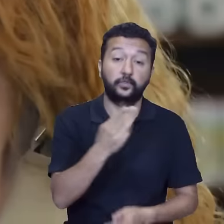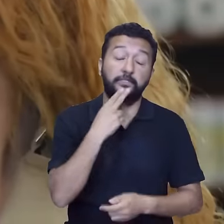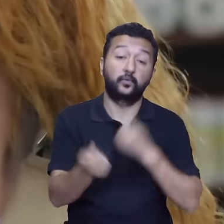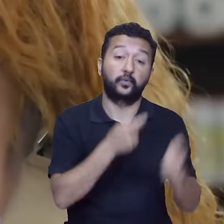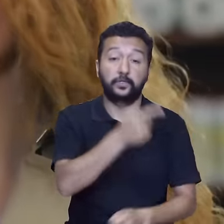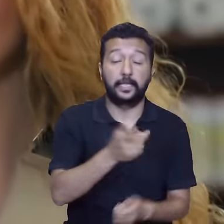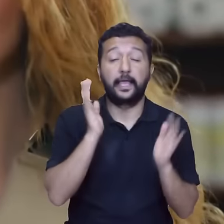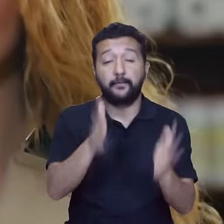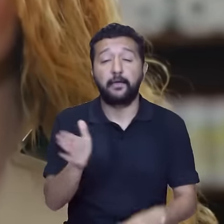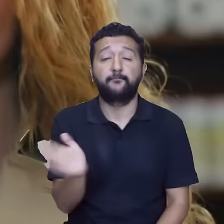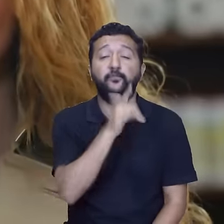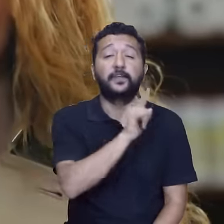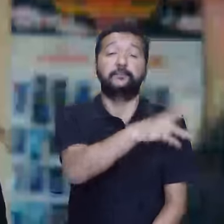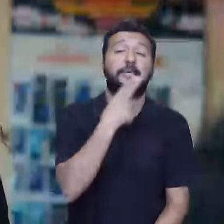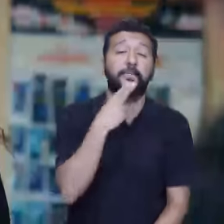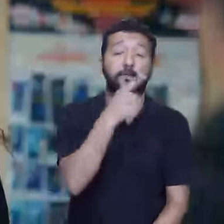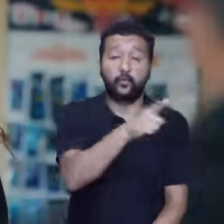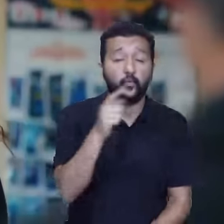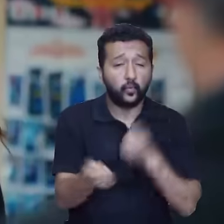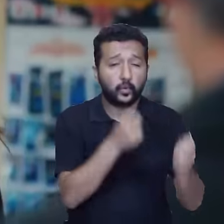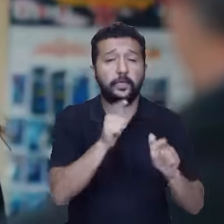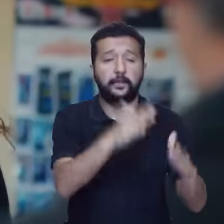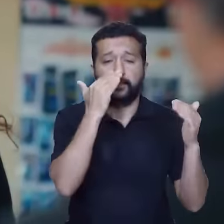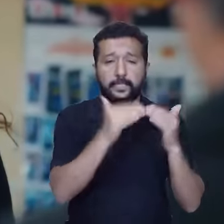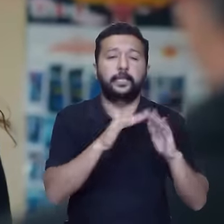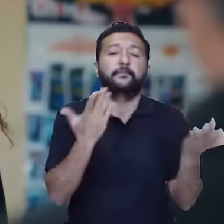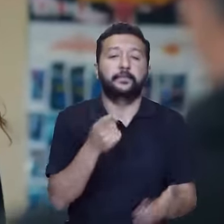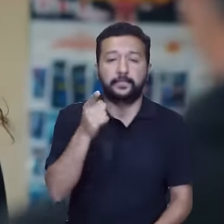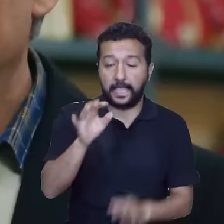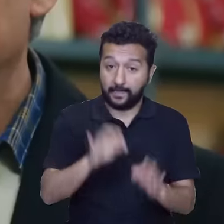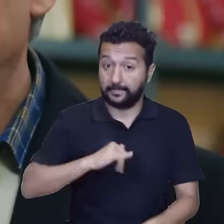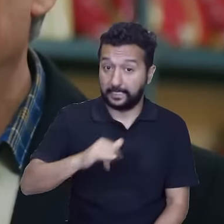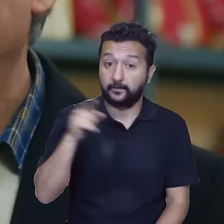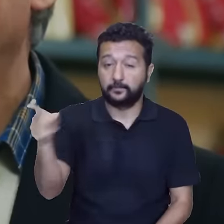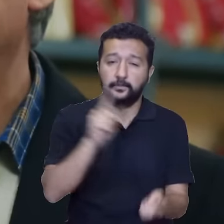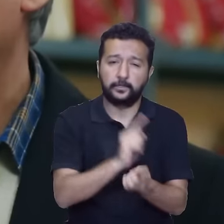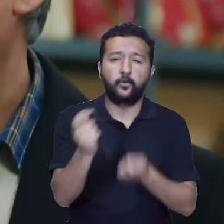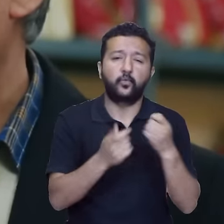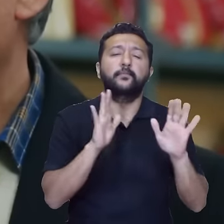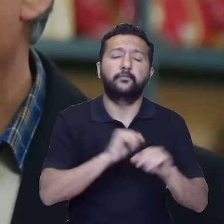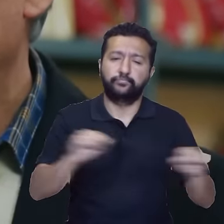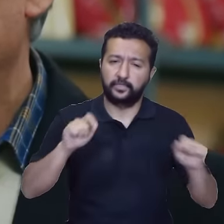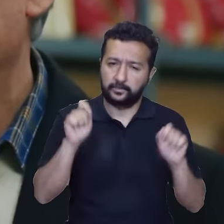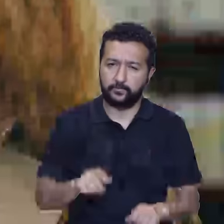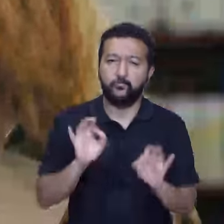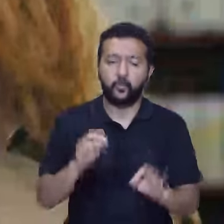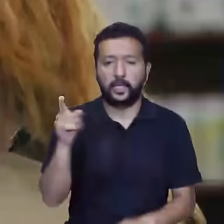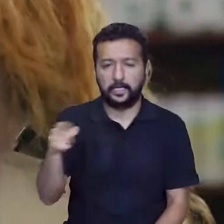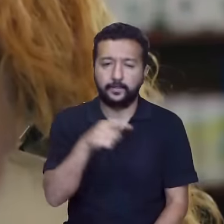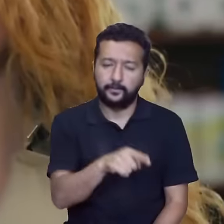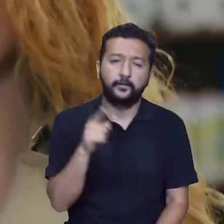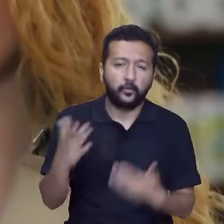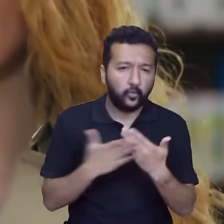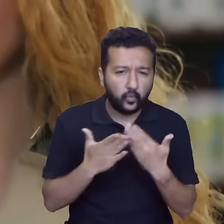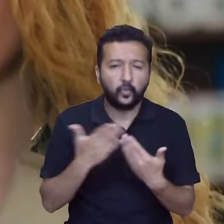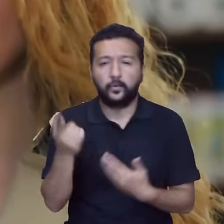uğraşıyoruz. Aman boş verin o kadını. Onunla uğraşmaya değmez. Hem yakında o da sizinle uğraşmaktan vazgeçecektir. Yani